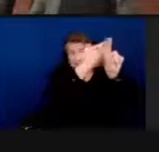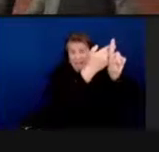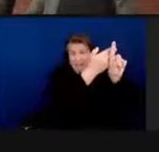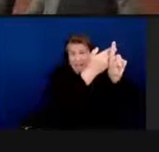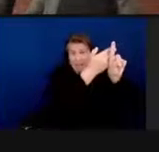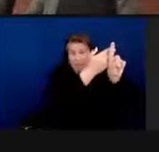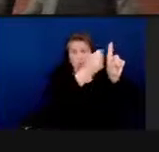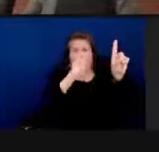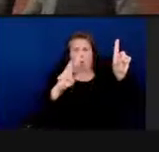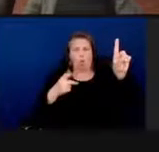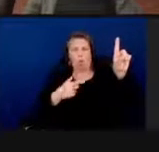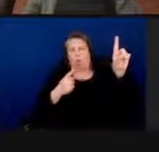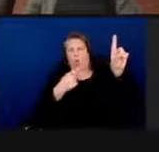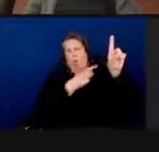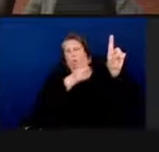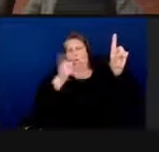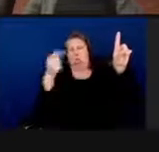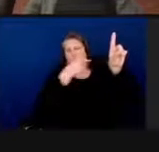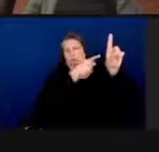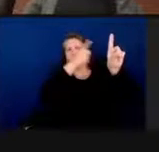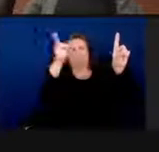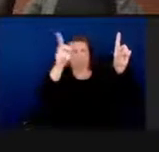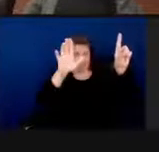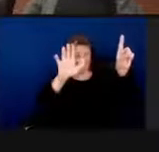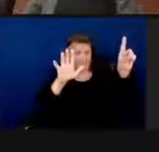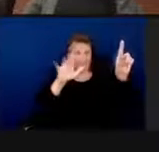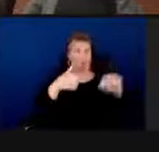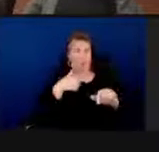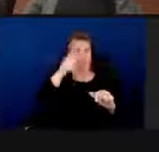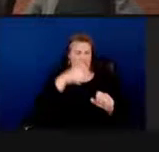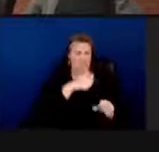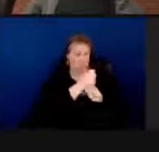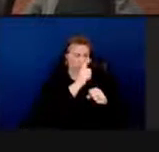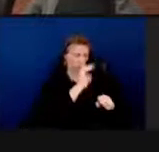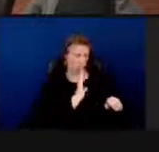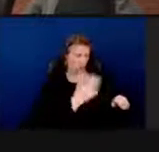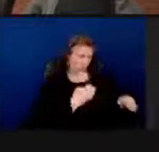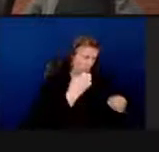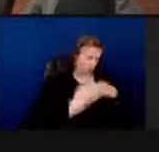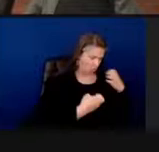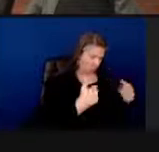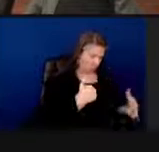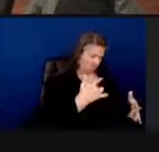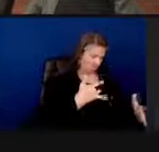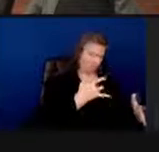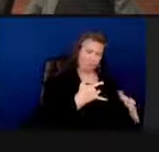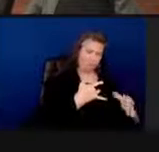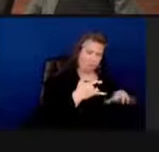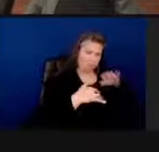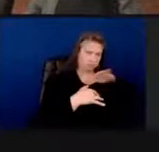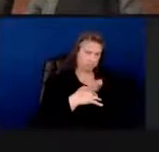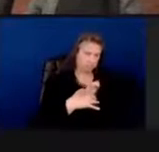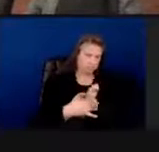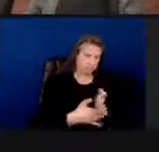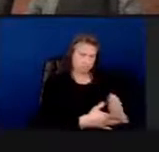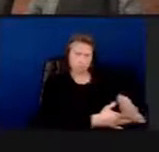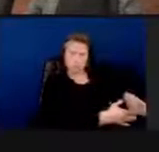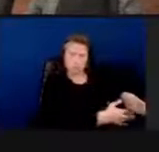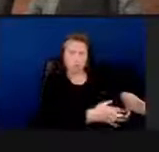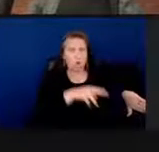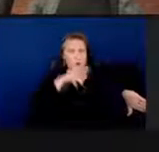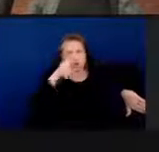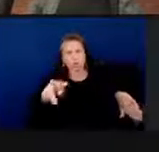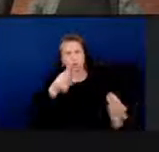نحو الأمام، نحو هذه الوجهة والهدف أم لا؟ وبالتالي يجب علينا اتخاذ قرارات استراتيجية حول كيفية